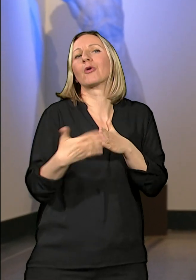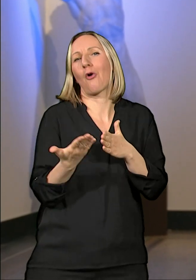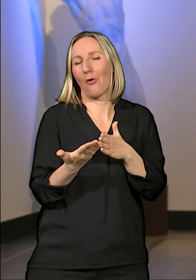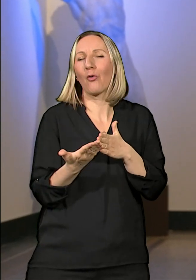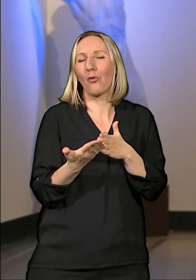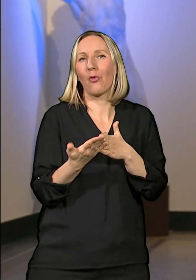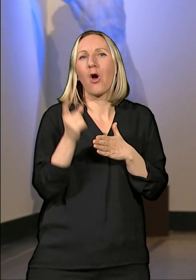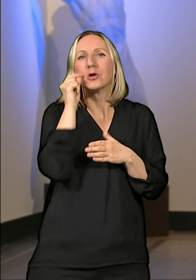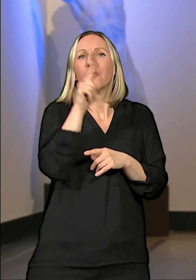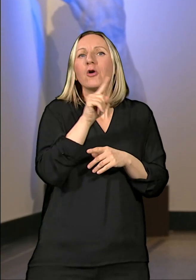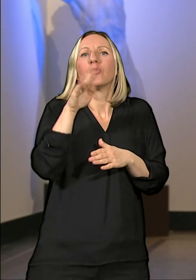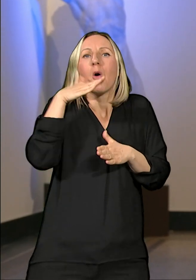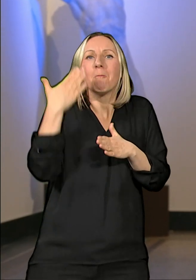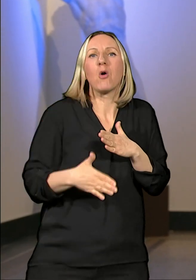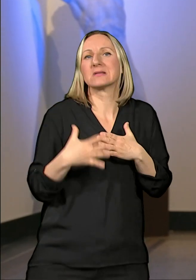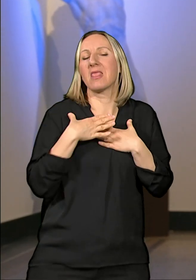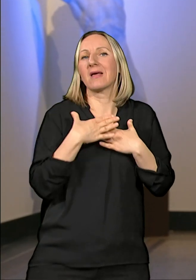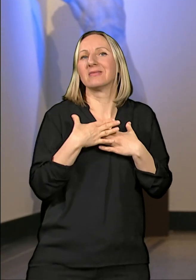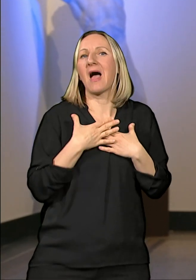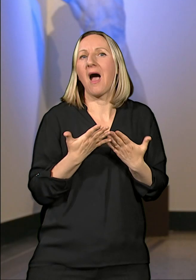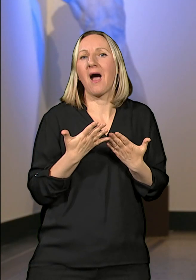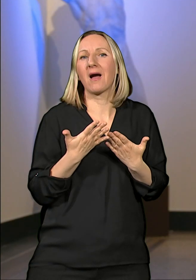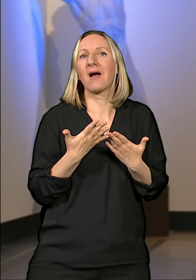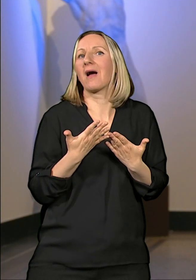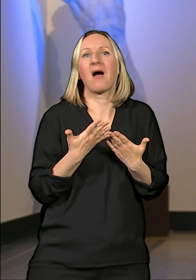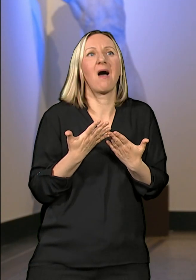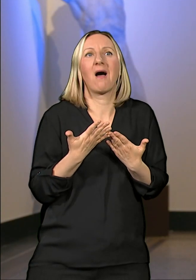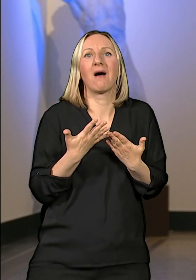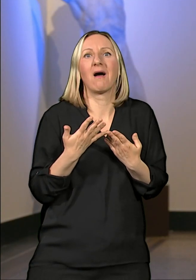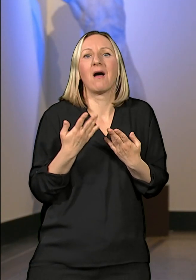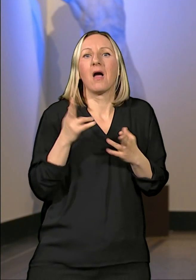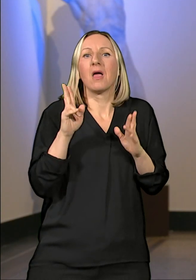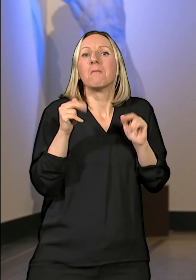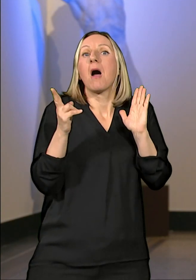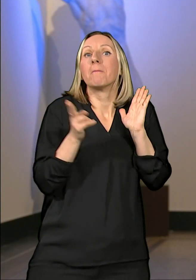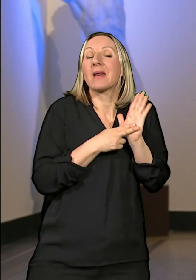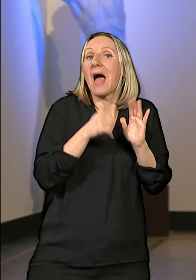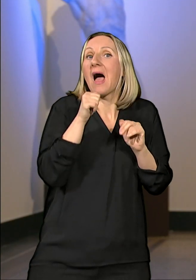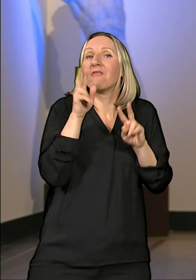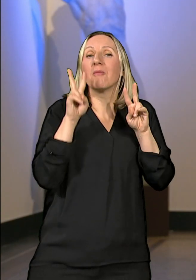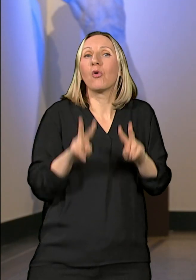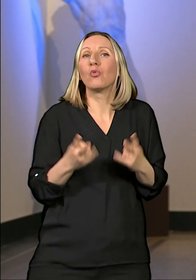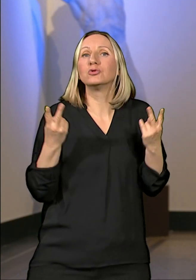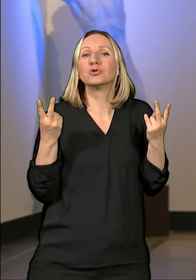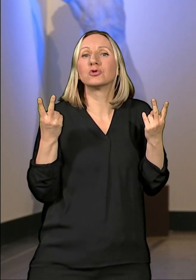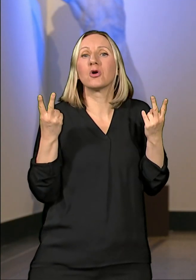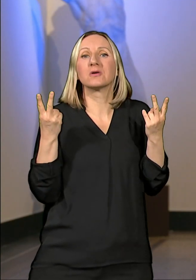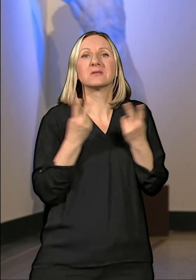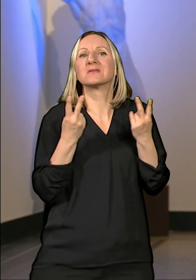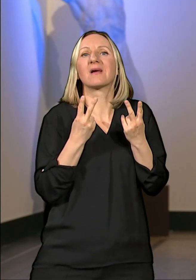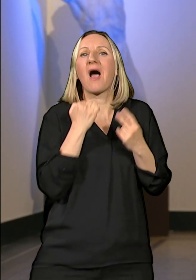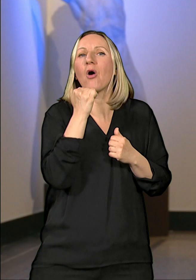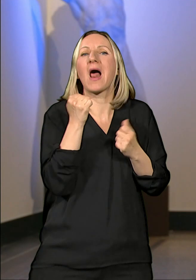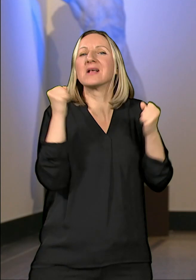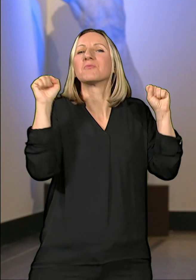čovjek do svog posljednjeg daha kao razbojnik na krstu ima pravo i mogućnost da